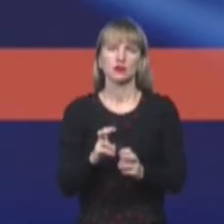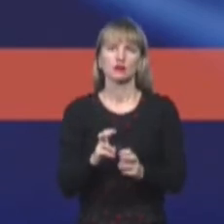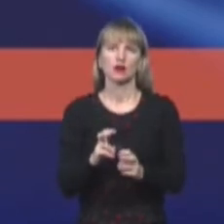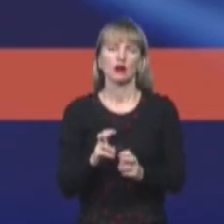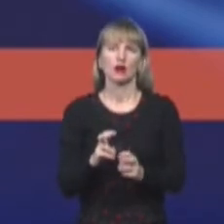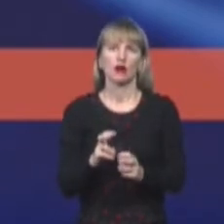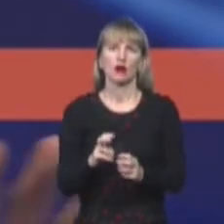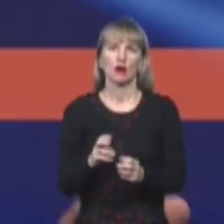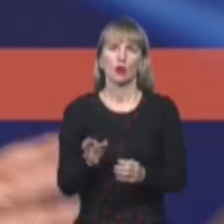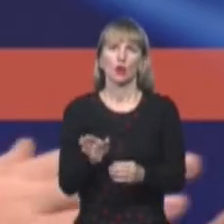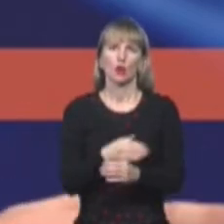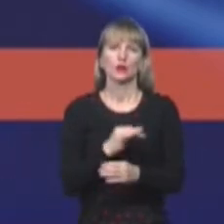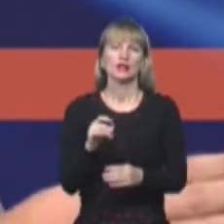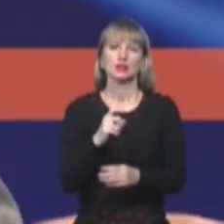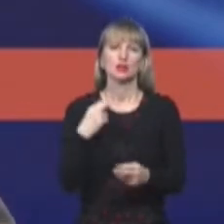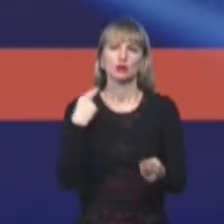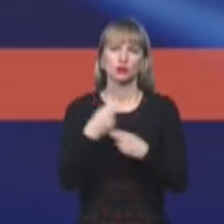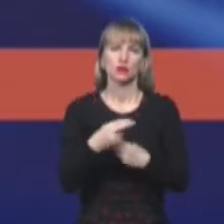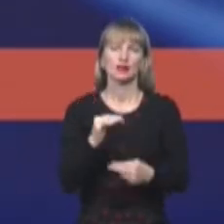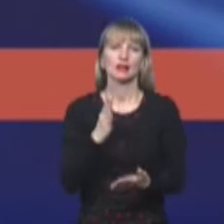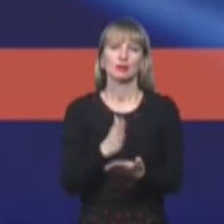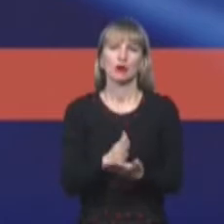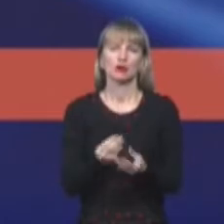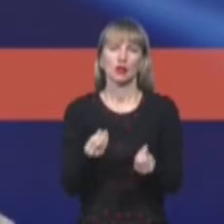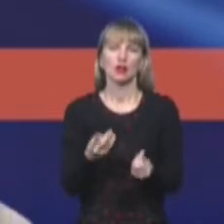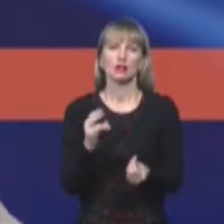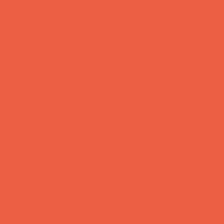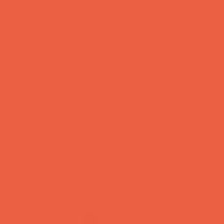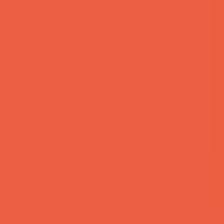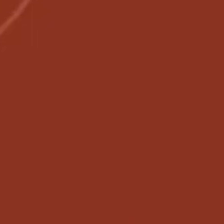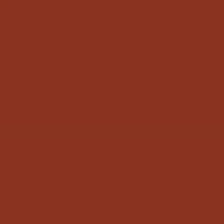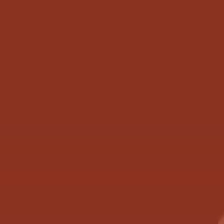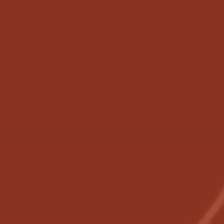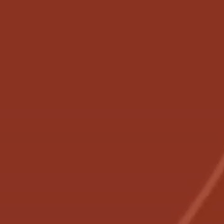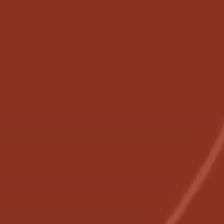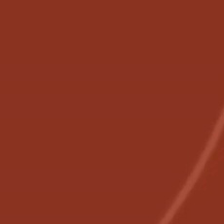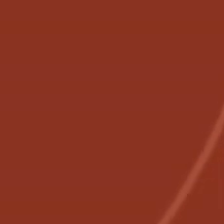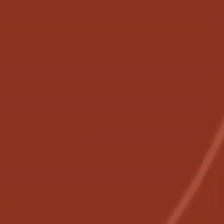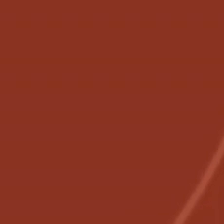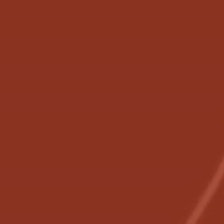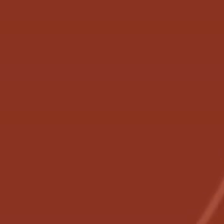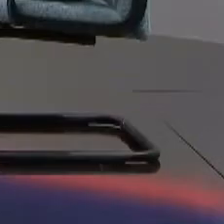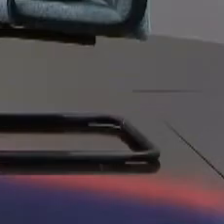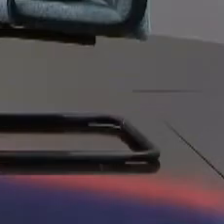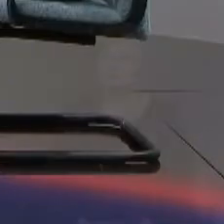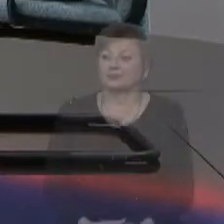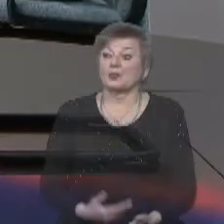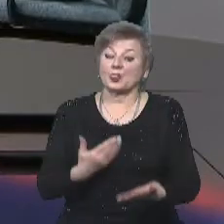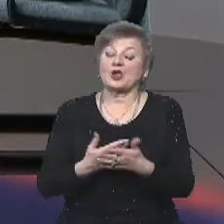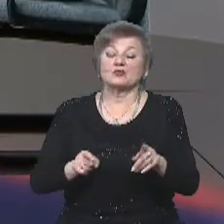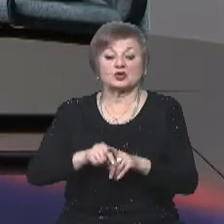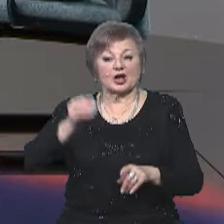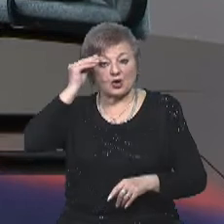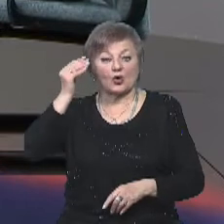виходять з боржників і мають кошти на провадження робіт. Ось така